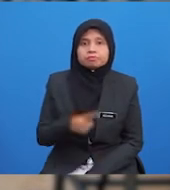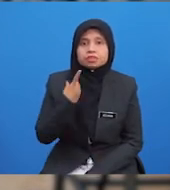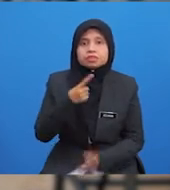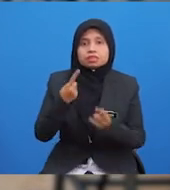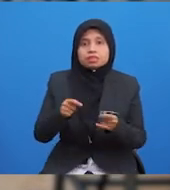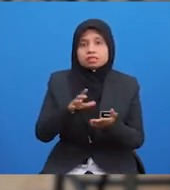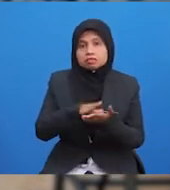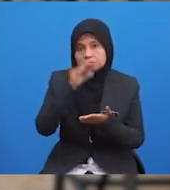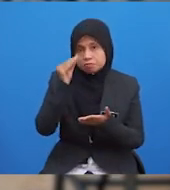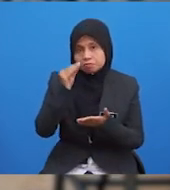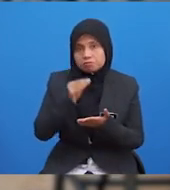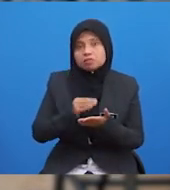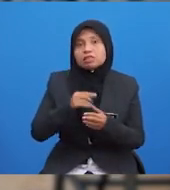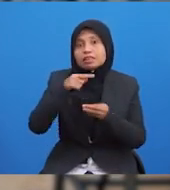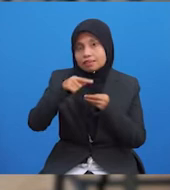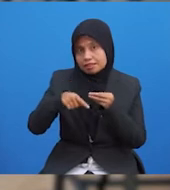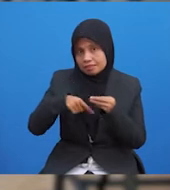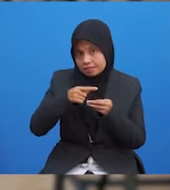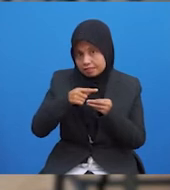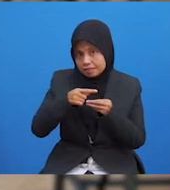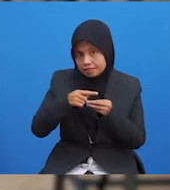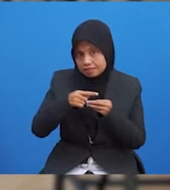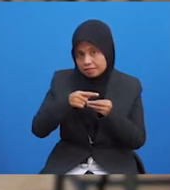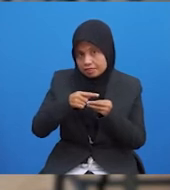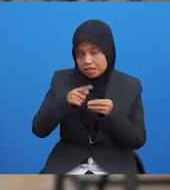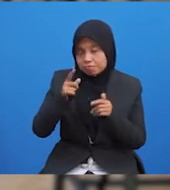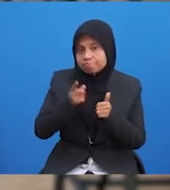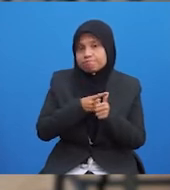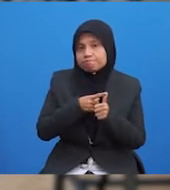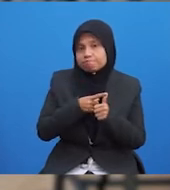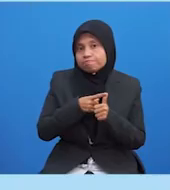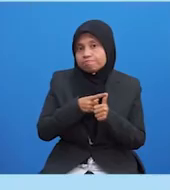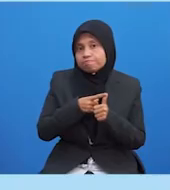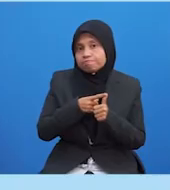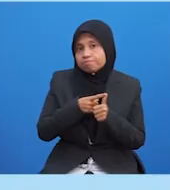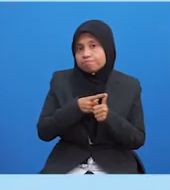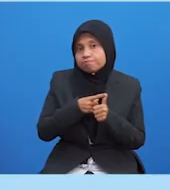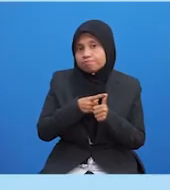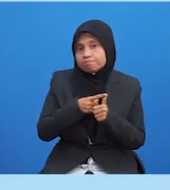Kita telah pun belajar mengenai pertama,